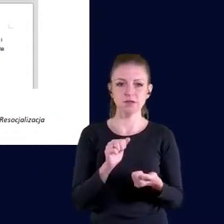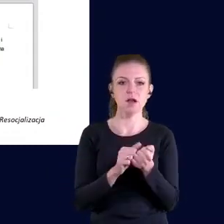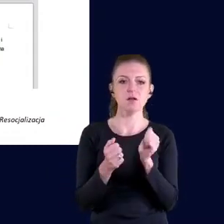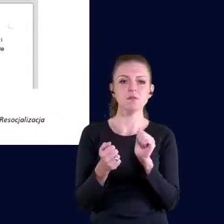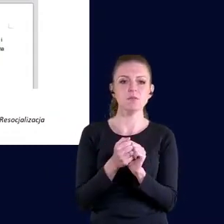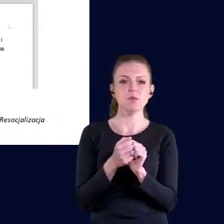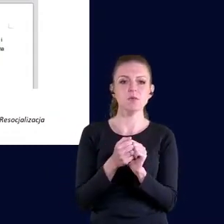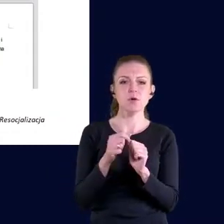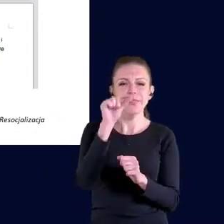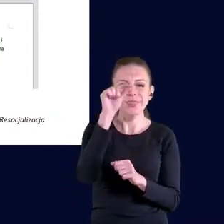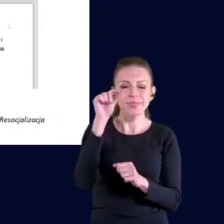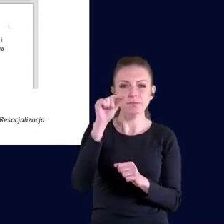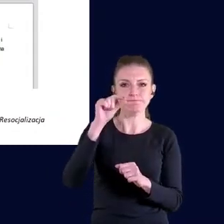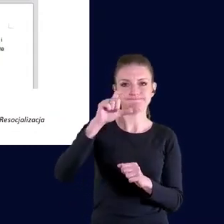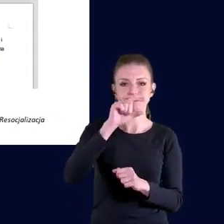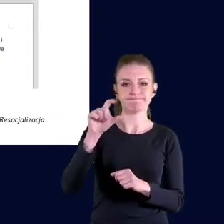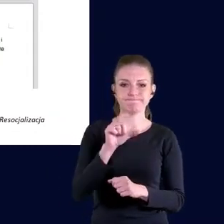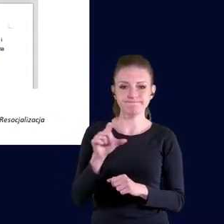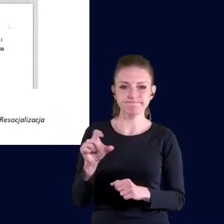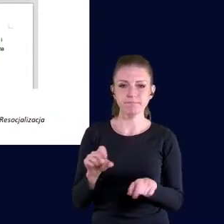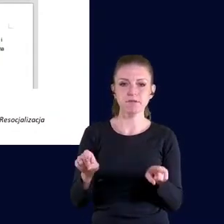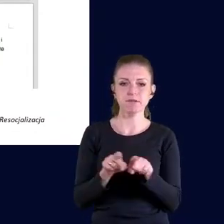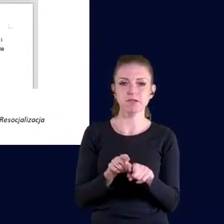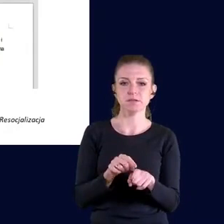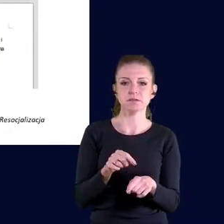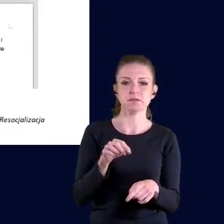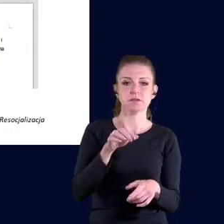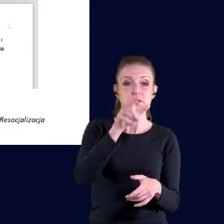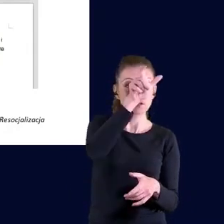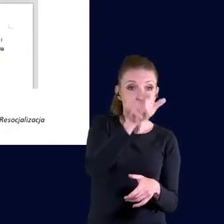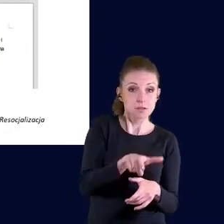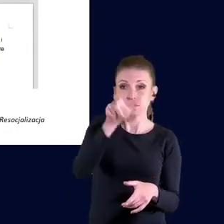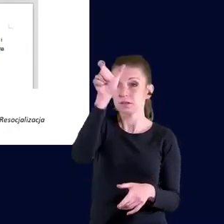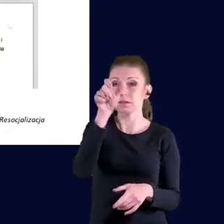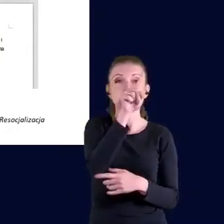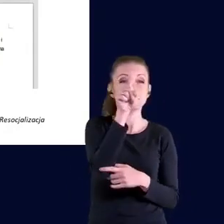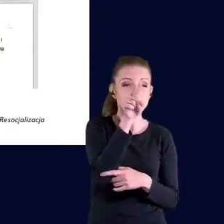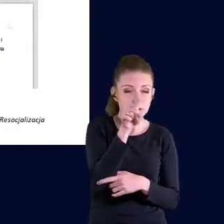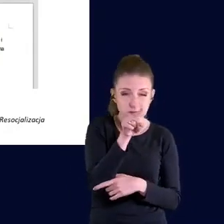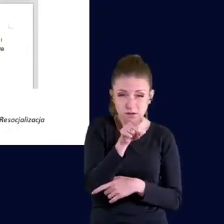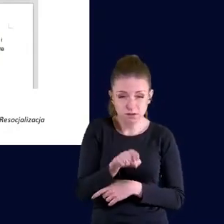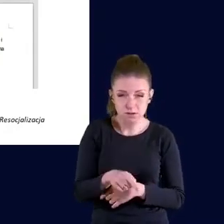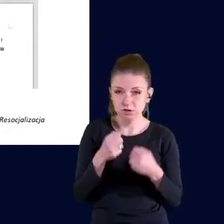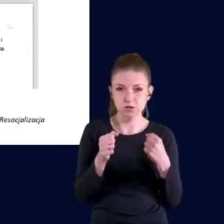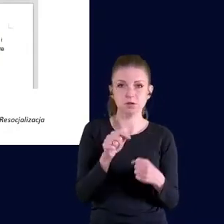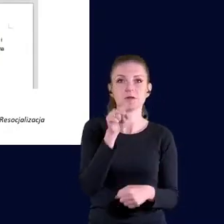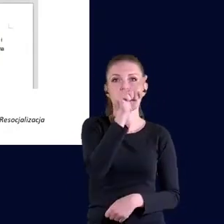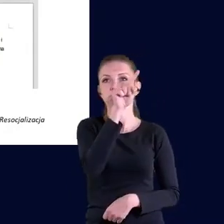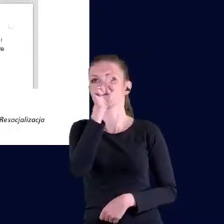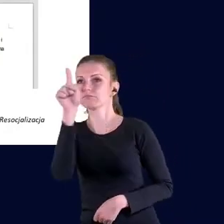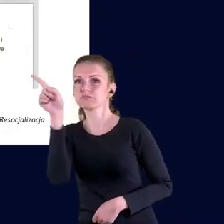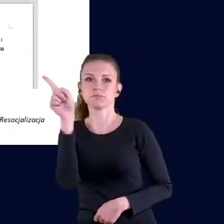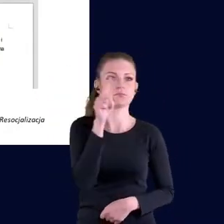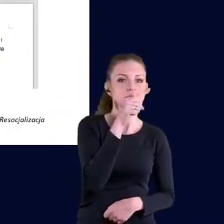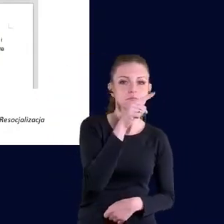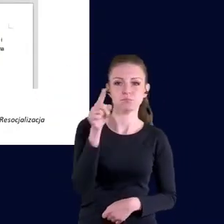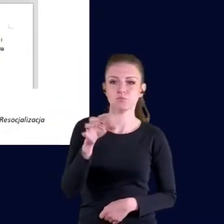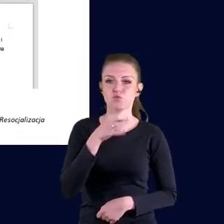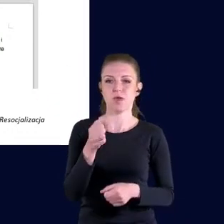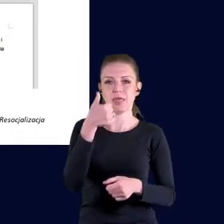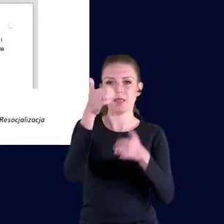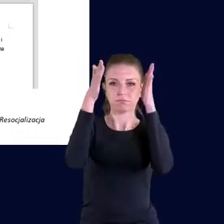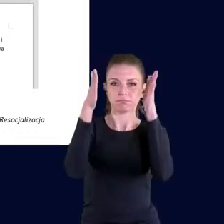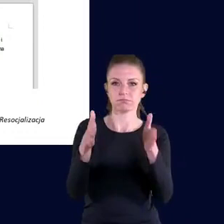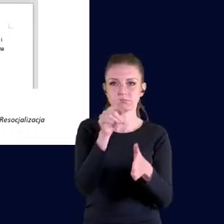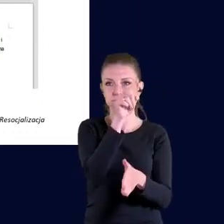wieloklinowego na rzecz układu jednokolumnowe go to są rzeczy proste